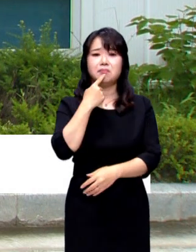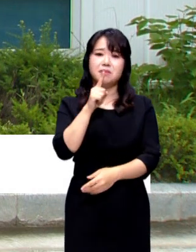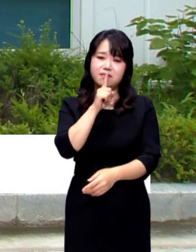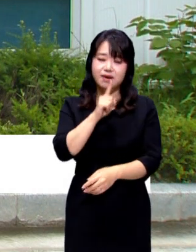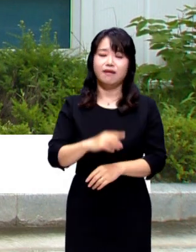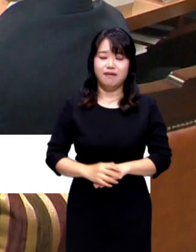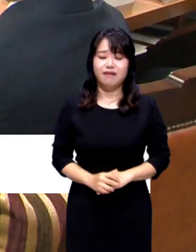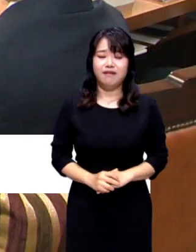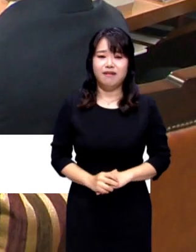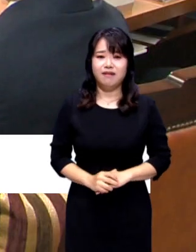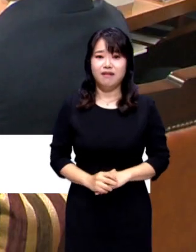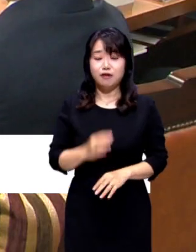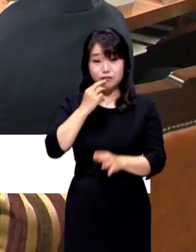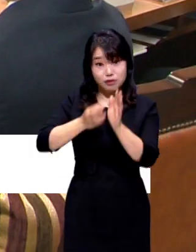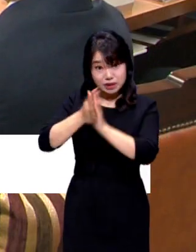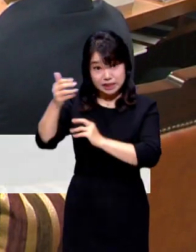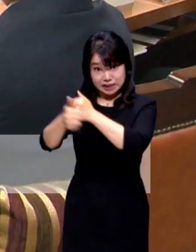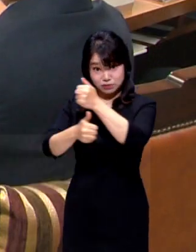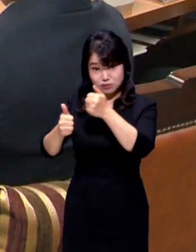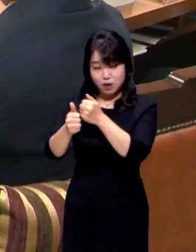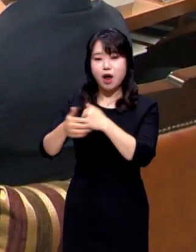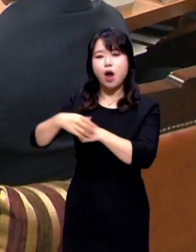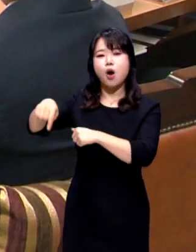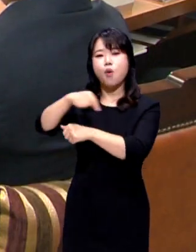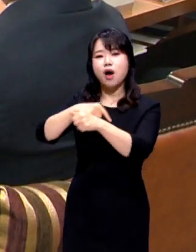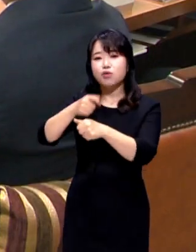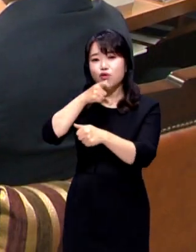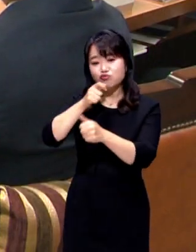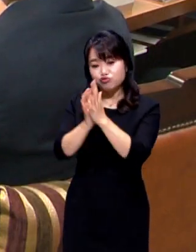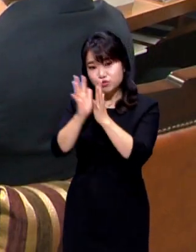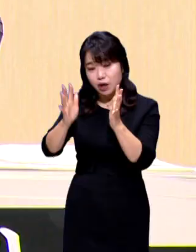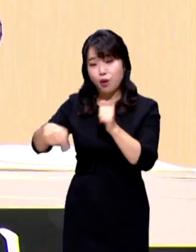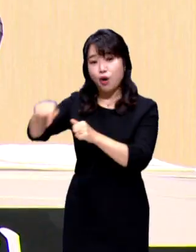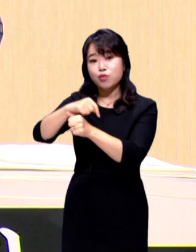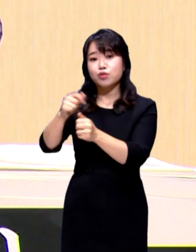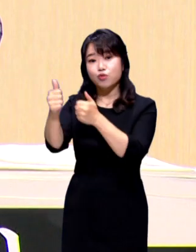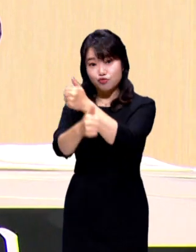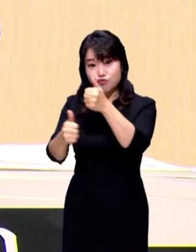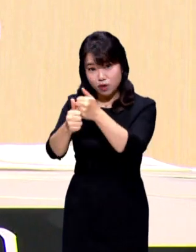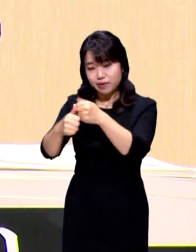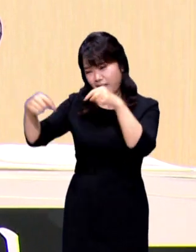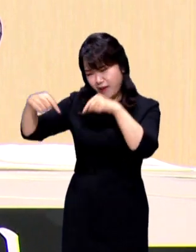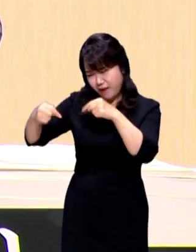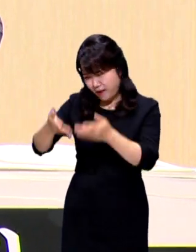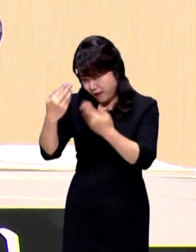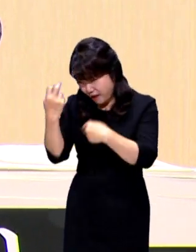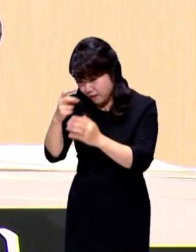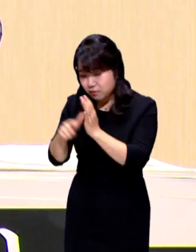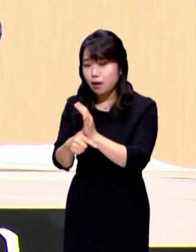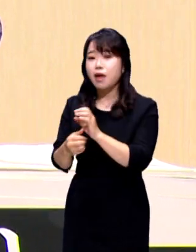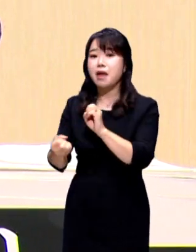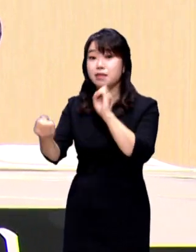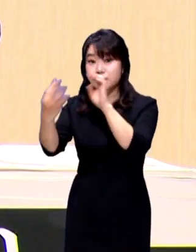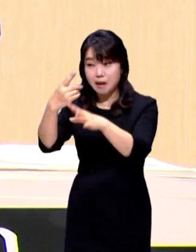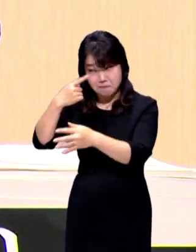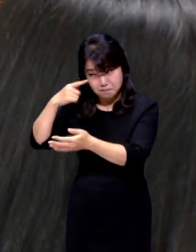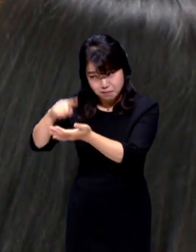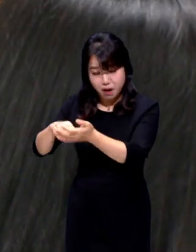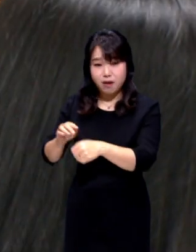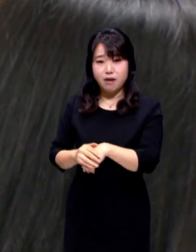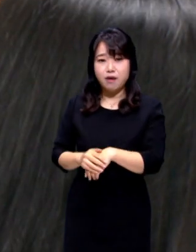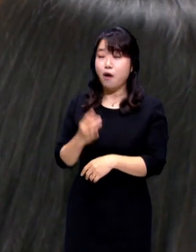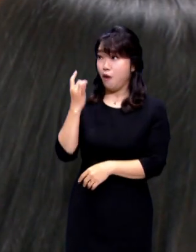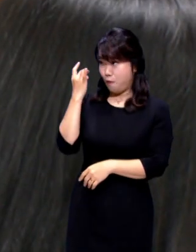했습니다. 서울시의회 환경수자원위원회 행정사무감사에서 나온 말입니다. 공사 측이